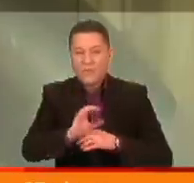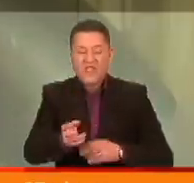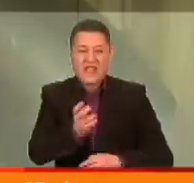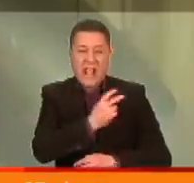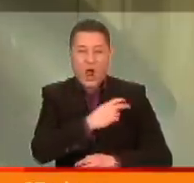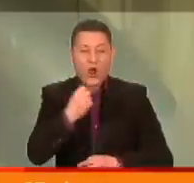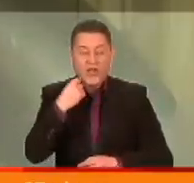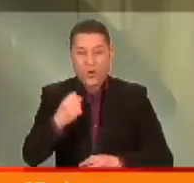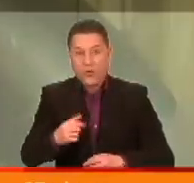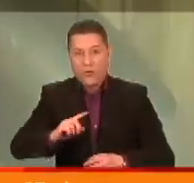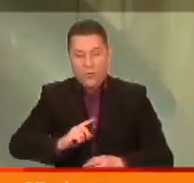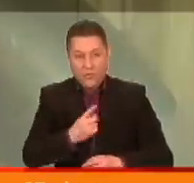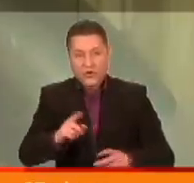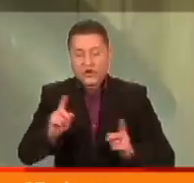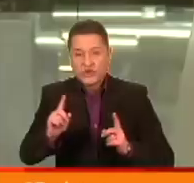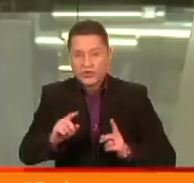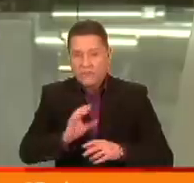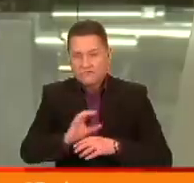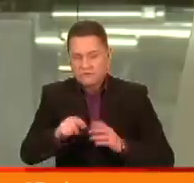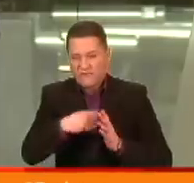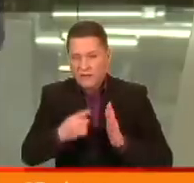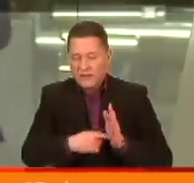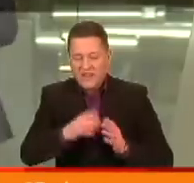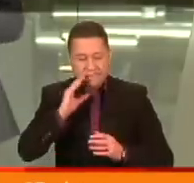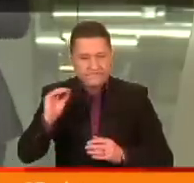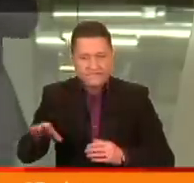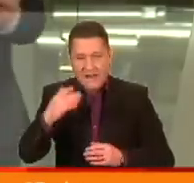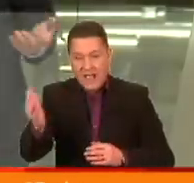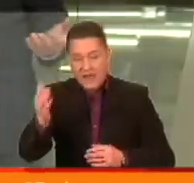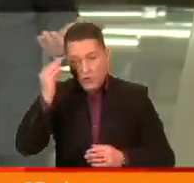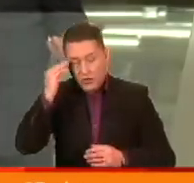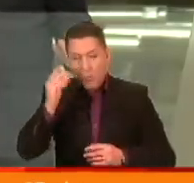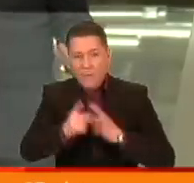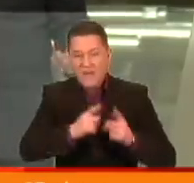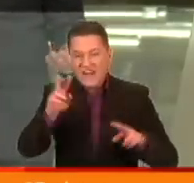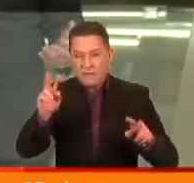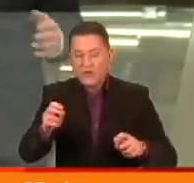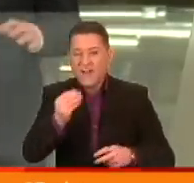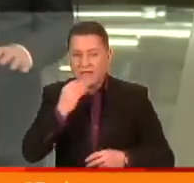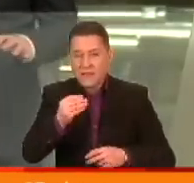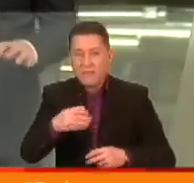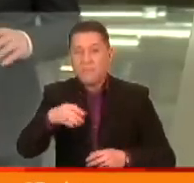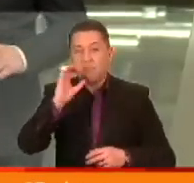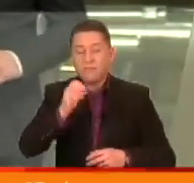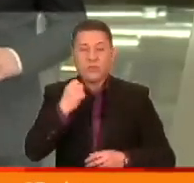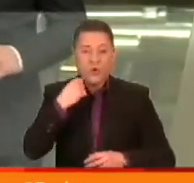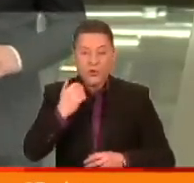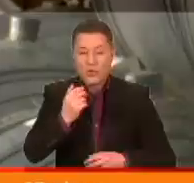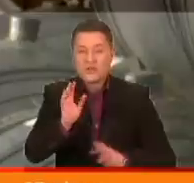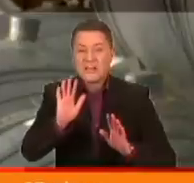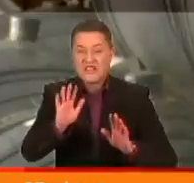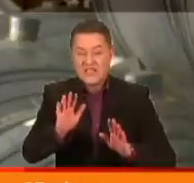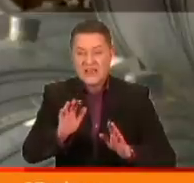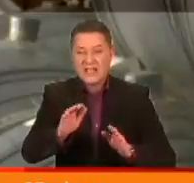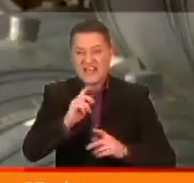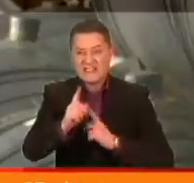тим, що в цьому питанні не надто зважають на їхню думку, бо перейменування продукції – це ж не лише про зміну етикетки.